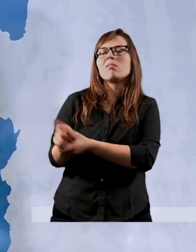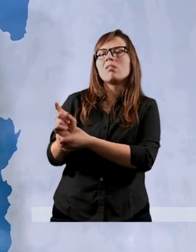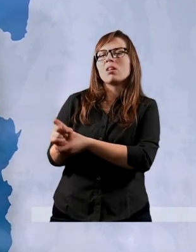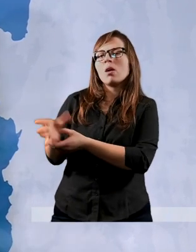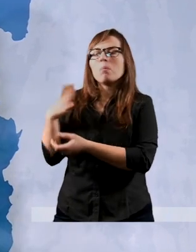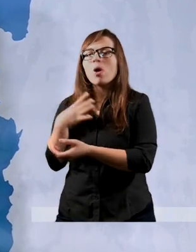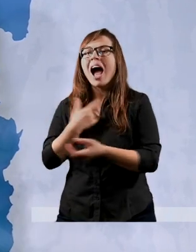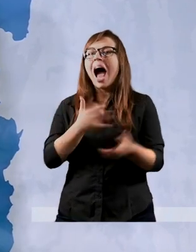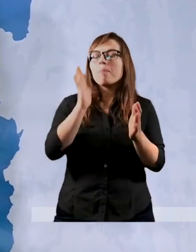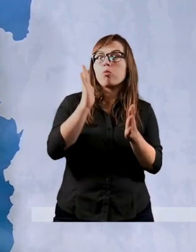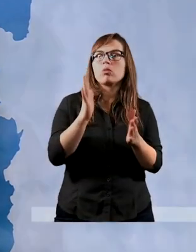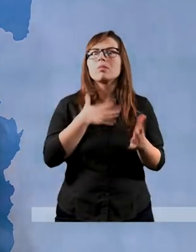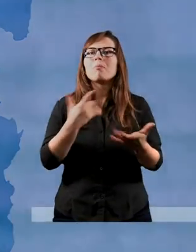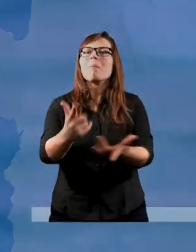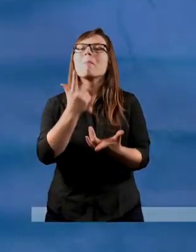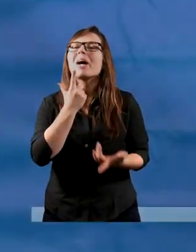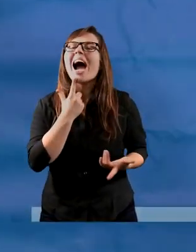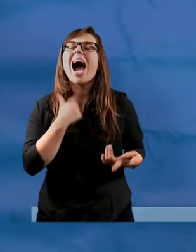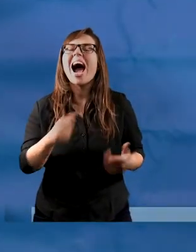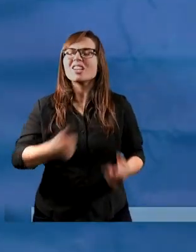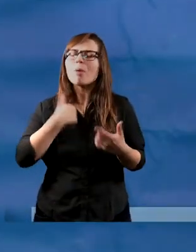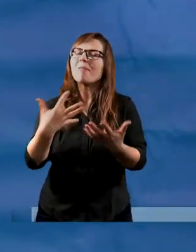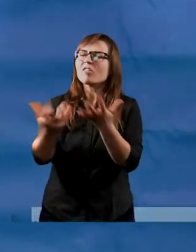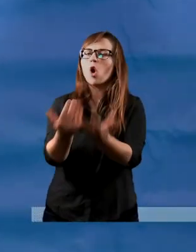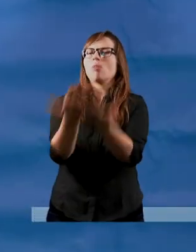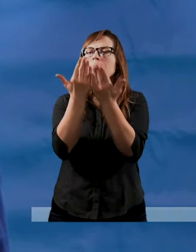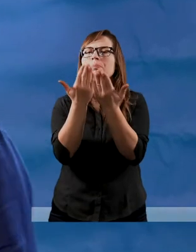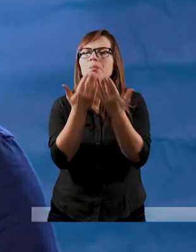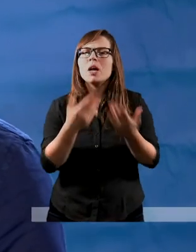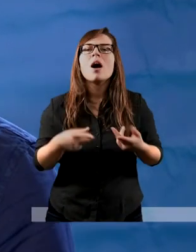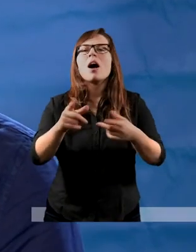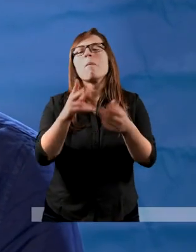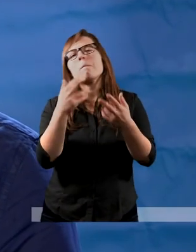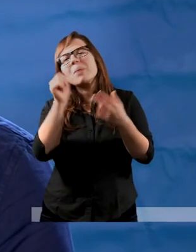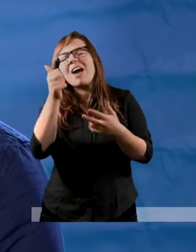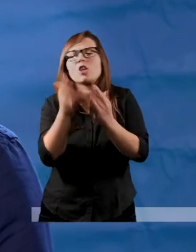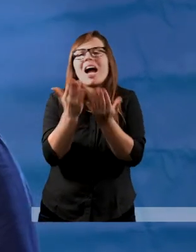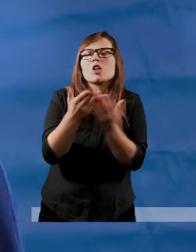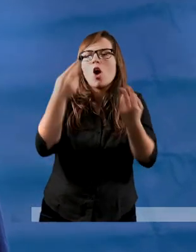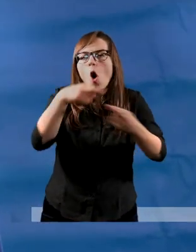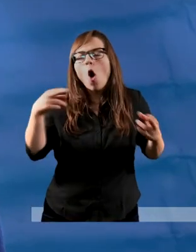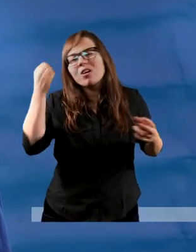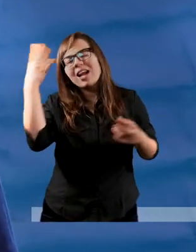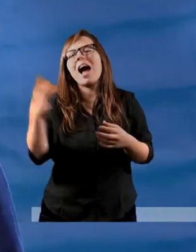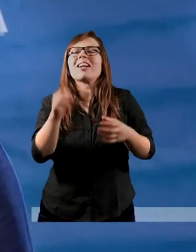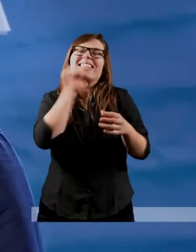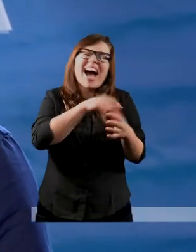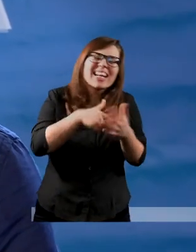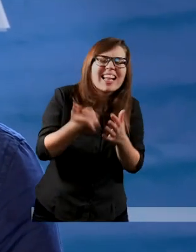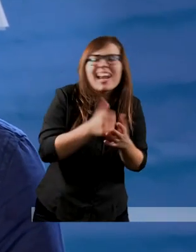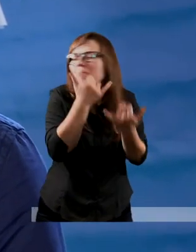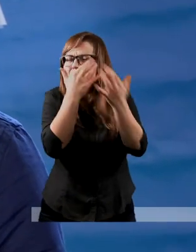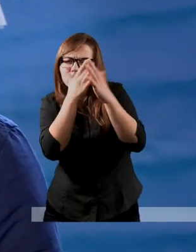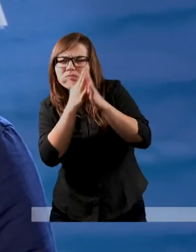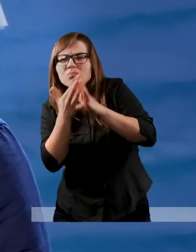miałem takie wielkie pragnienie, aby czytać tę Biblię. I zacząłem od pierwszej księgi rodzaju, po cały Stary Testament,